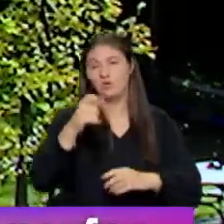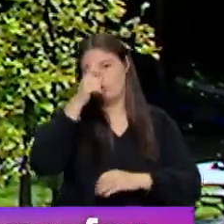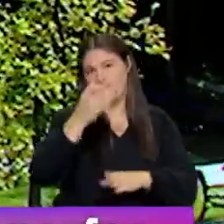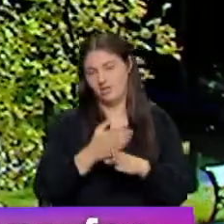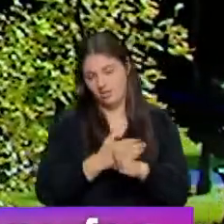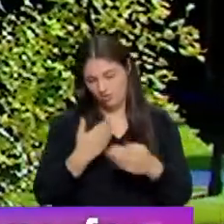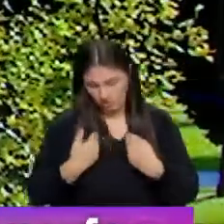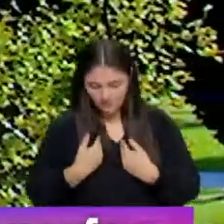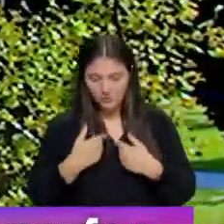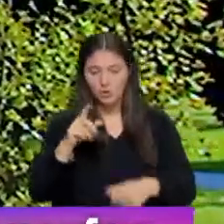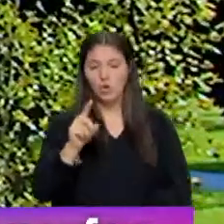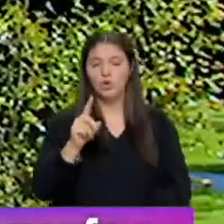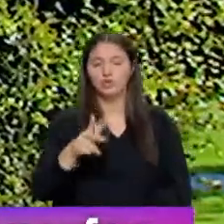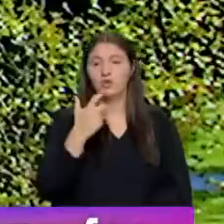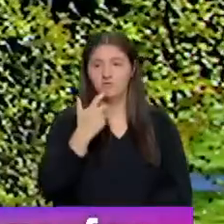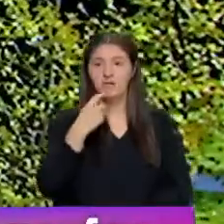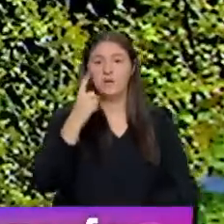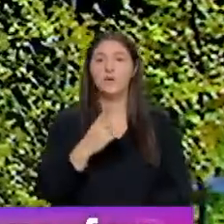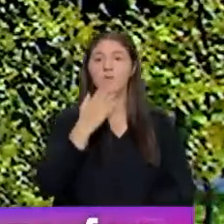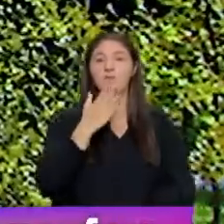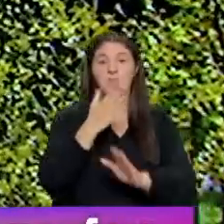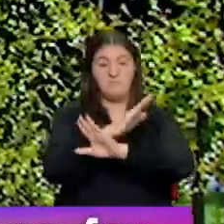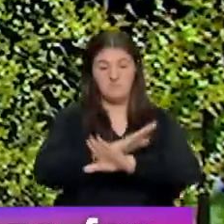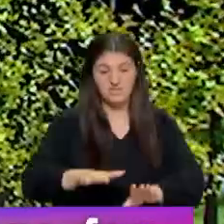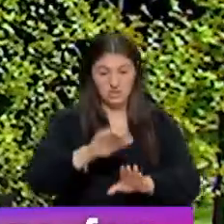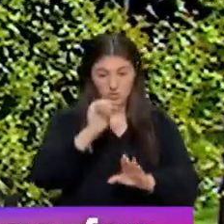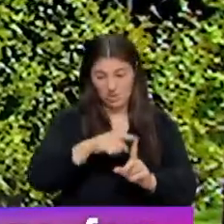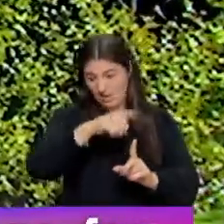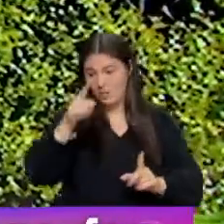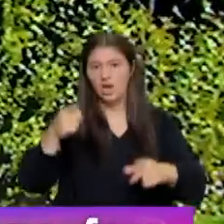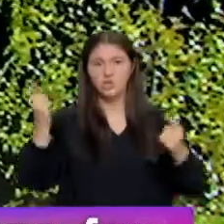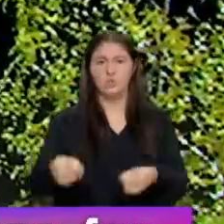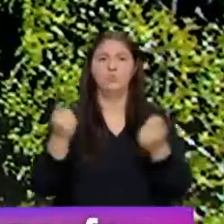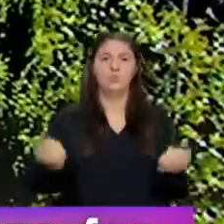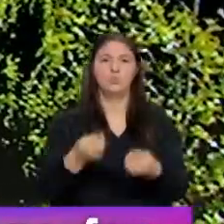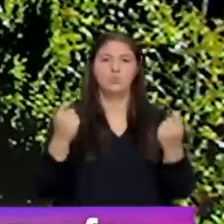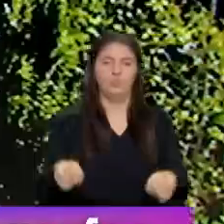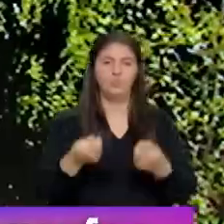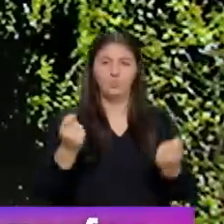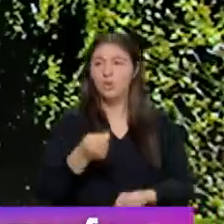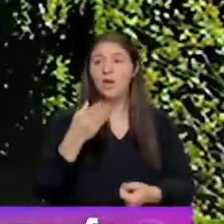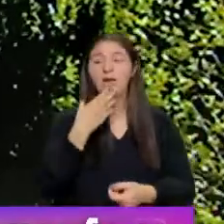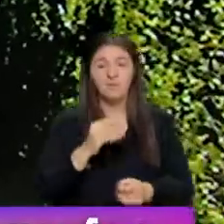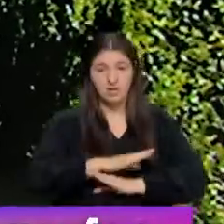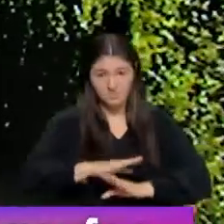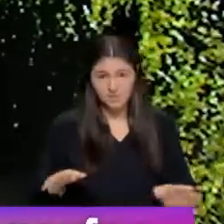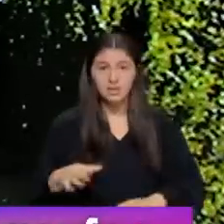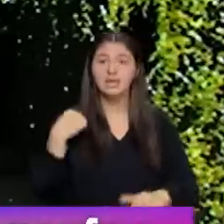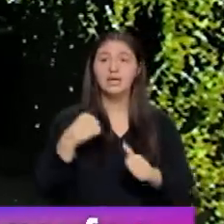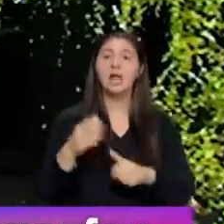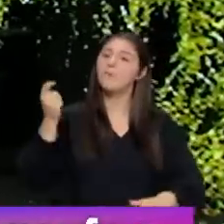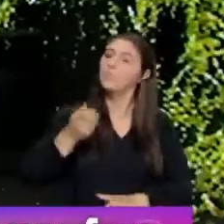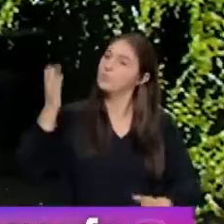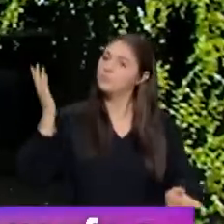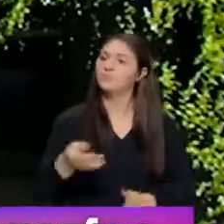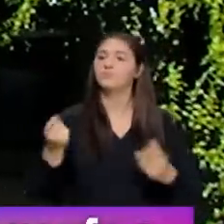bir Türk vatandaşıyım 13 yaşında ilkokuldan çıktığım günden beri çalışıyorum Emekli oldum yine de